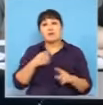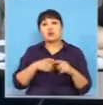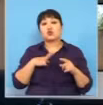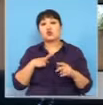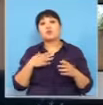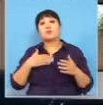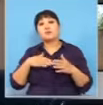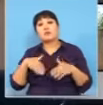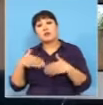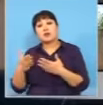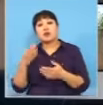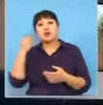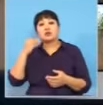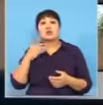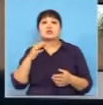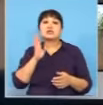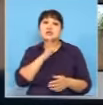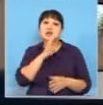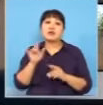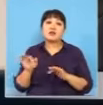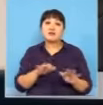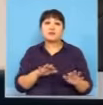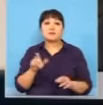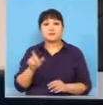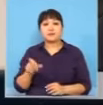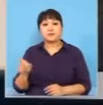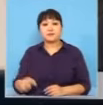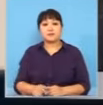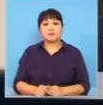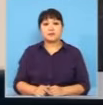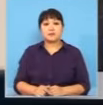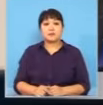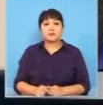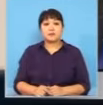вышел с предложением Аким Актубе именно к деловым женщинам.